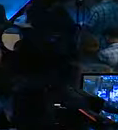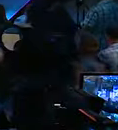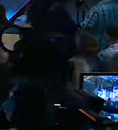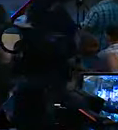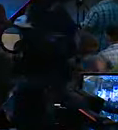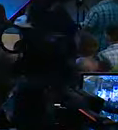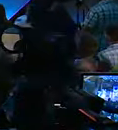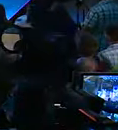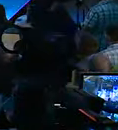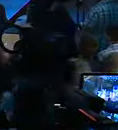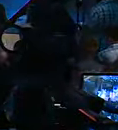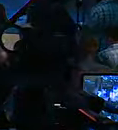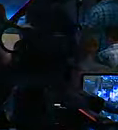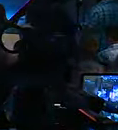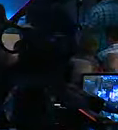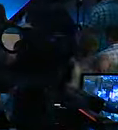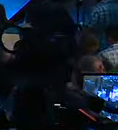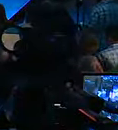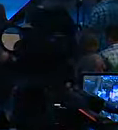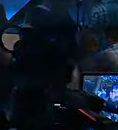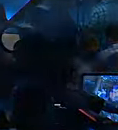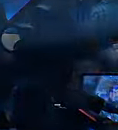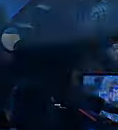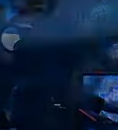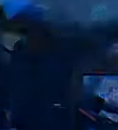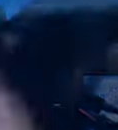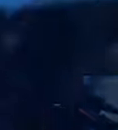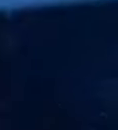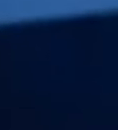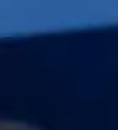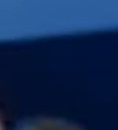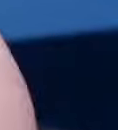Jesteś jak po maratonie wdech,